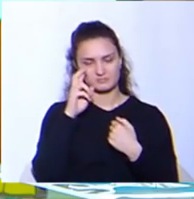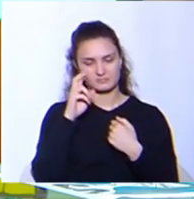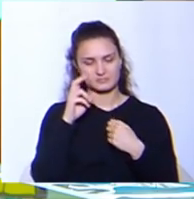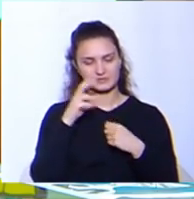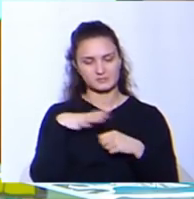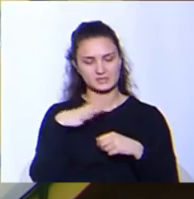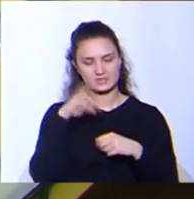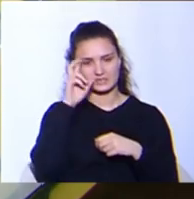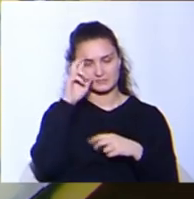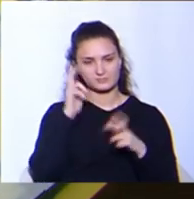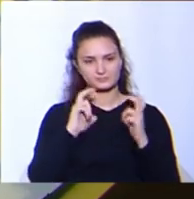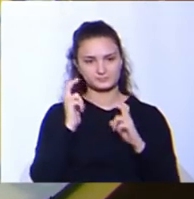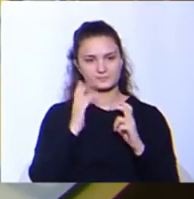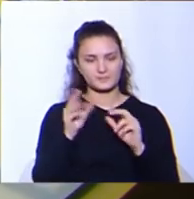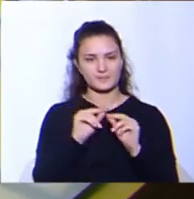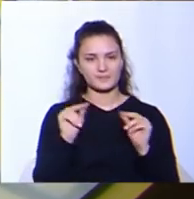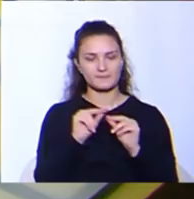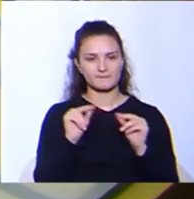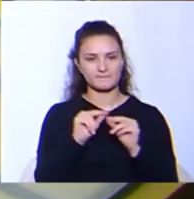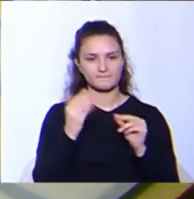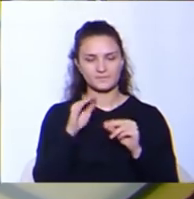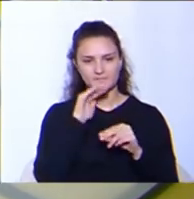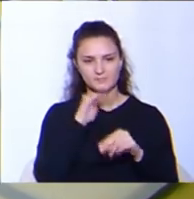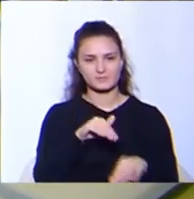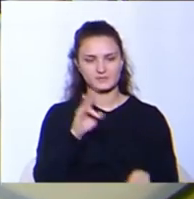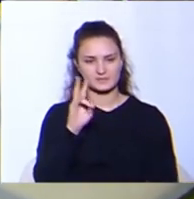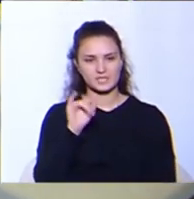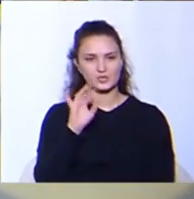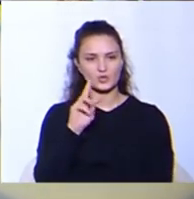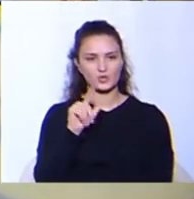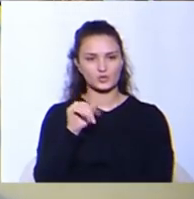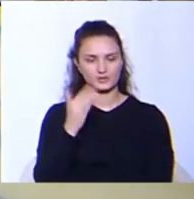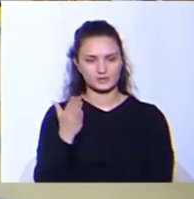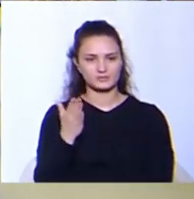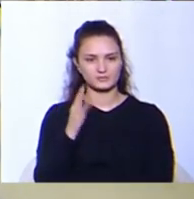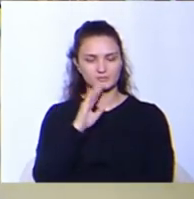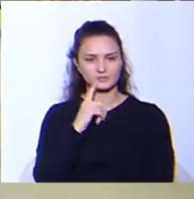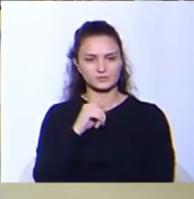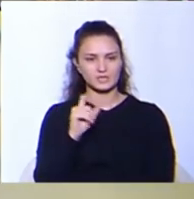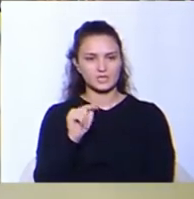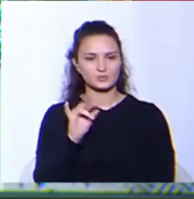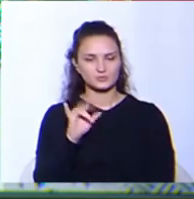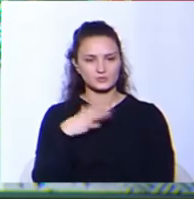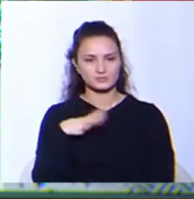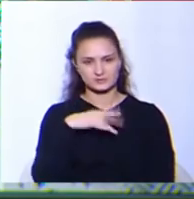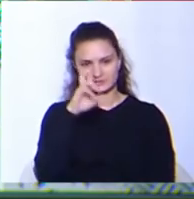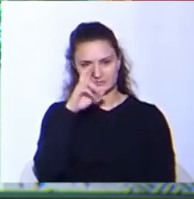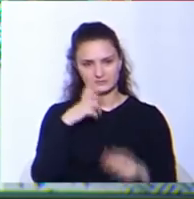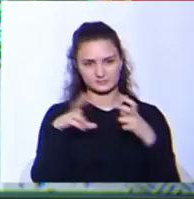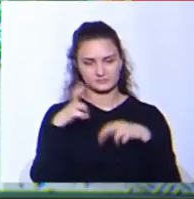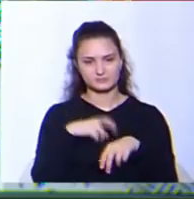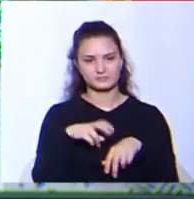სამედიცინო უნივერსიტეტის ვიცერექტორი, ამავე უნივერსიტეტის პროფესორი ნარკოლოგი ქალბატონი ხათუნა თოდაძე და თბილისის სახელმწიფო